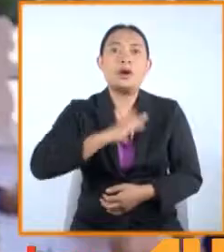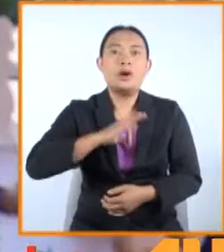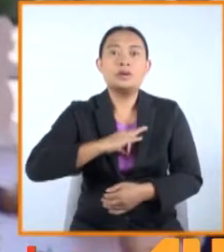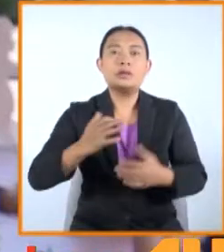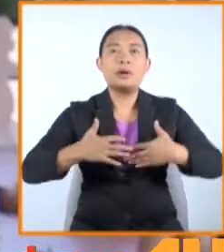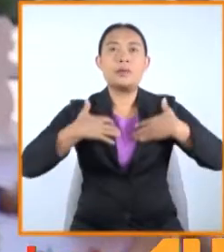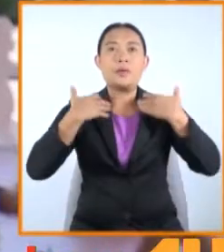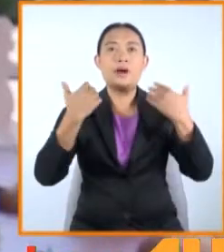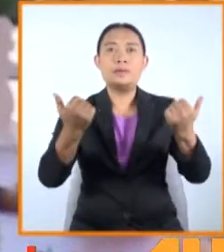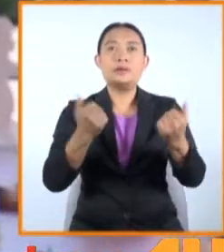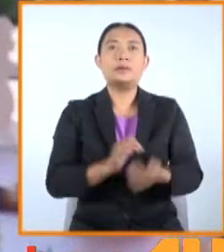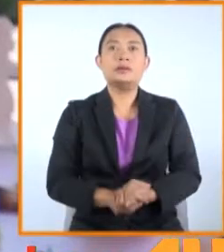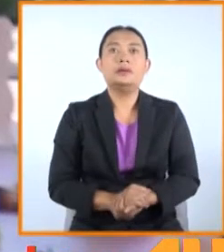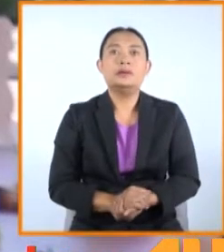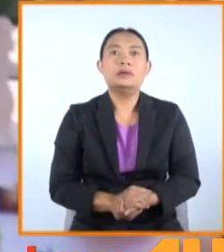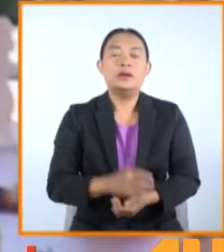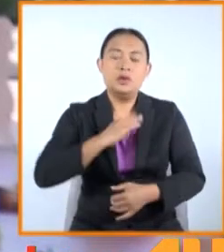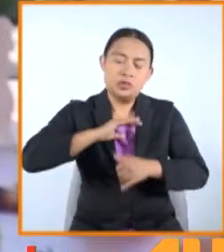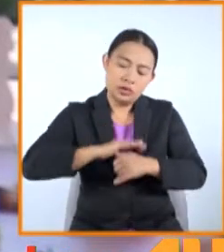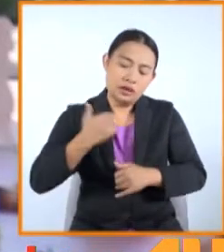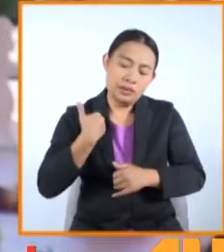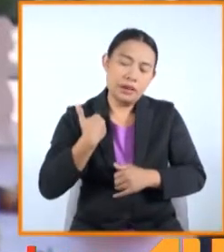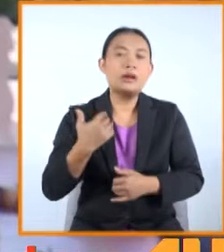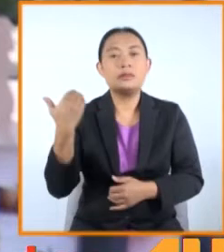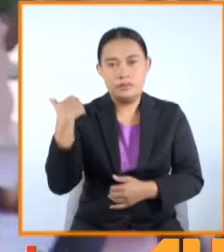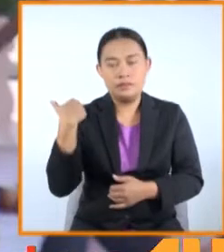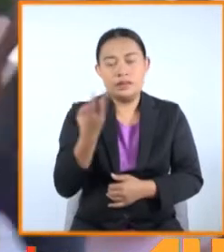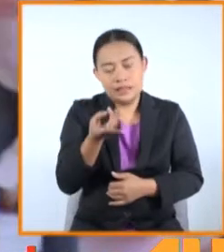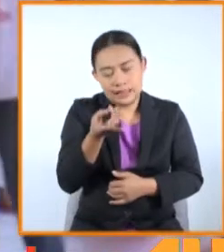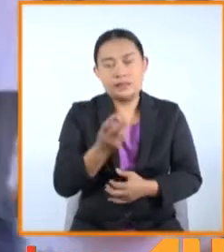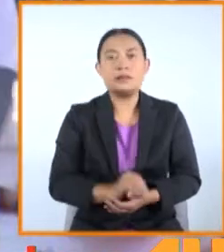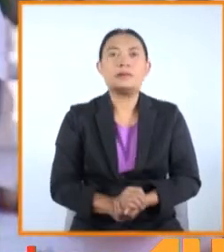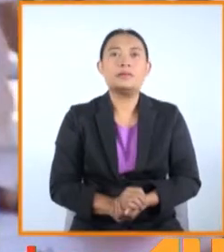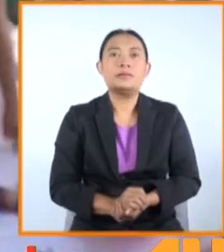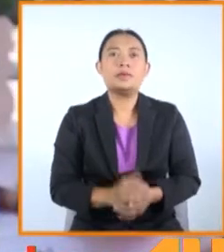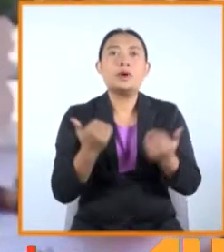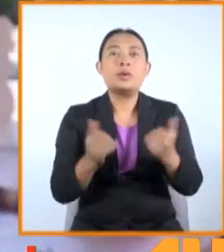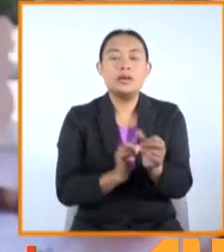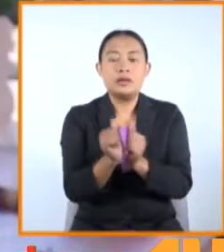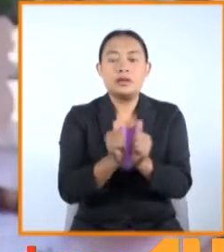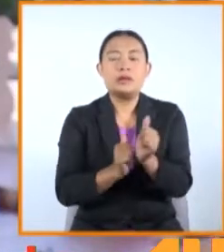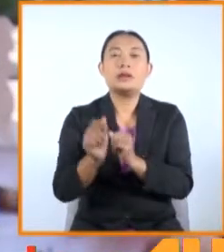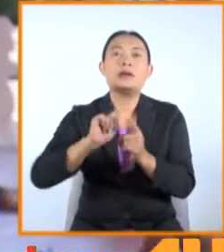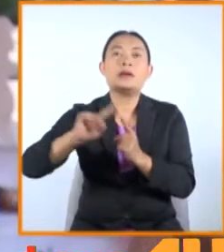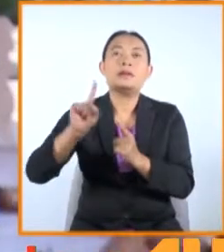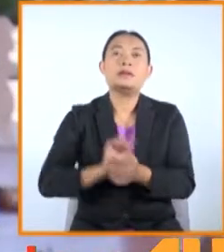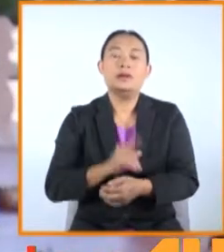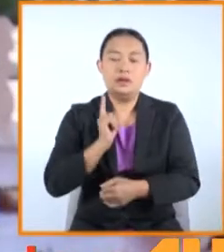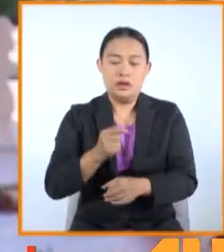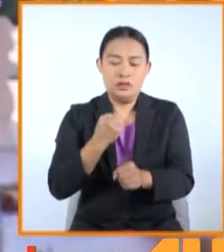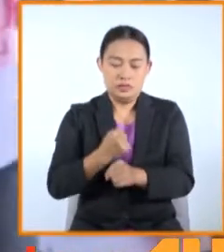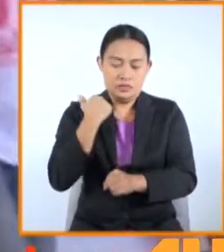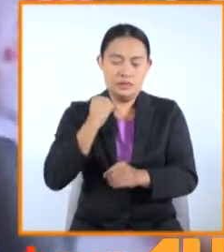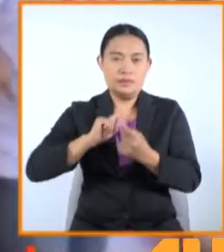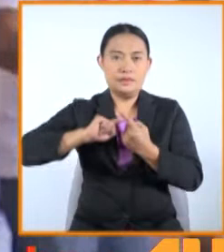ความสุขมากค่ะวันนี ้กดดันไหม ก็กดดันนิดหน่อยค่ะเพราะว่าวันนี้วันชิงด้วยค่ะแบบเราต้องได้แชมป์